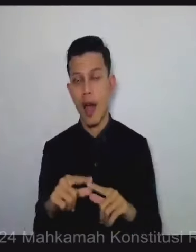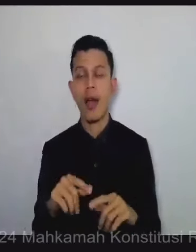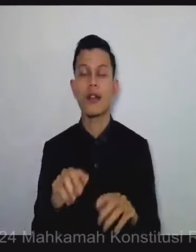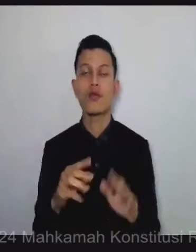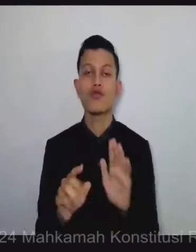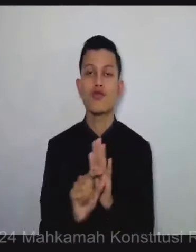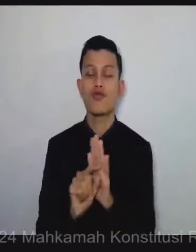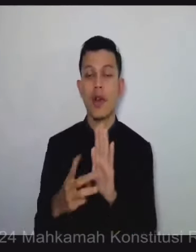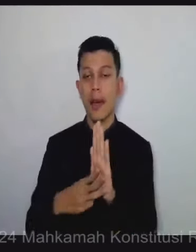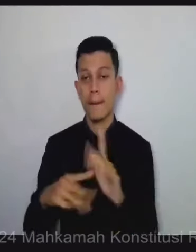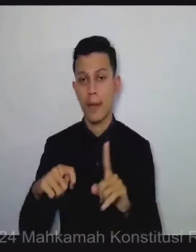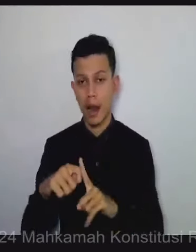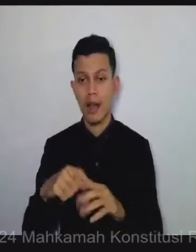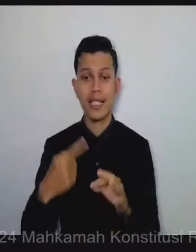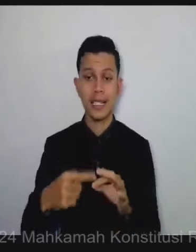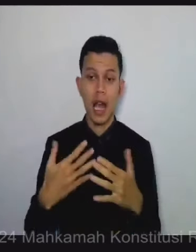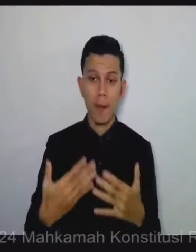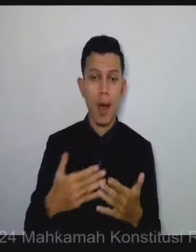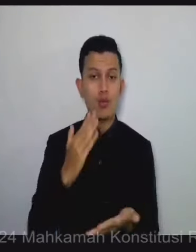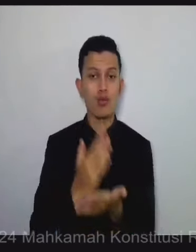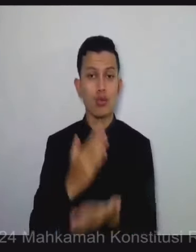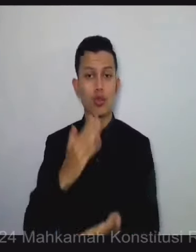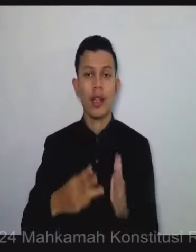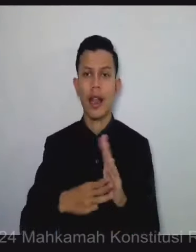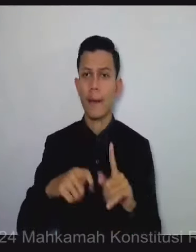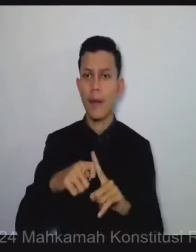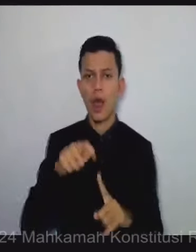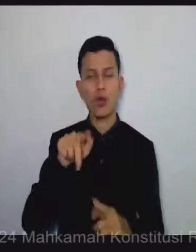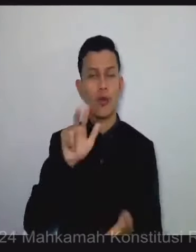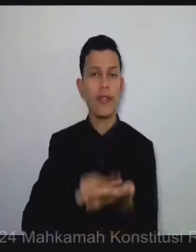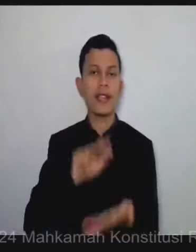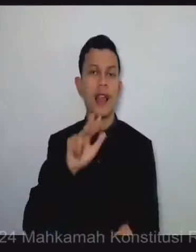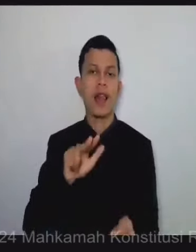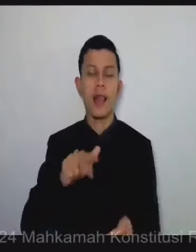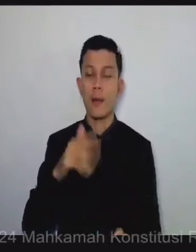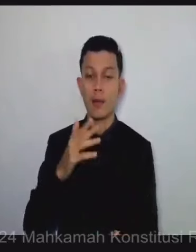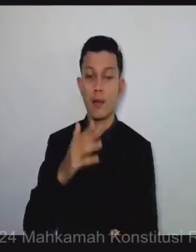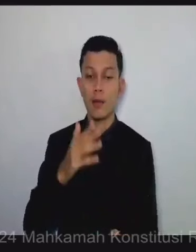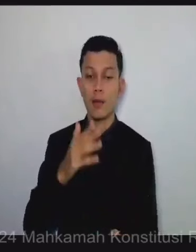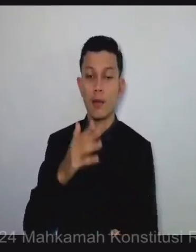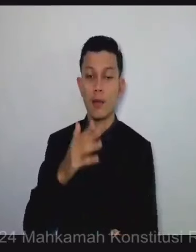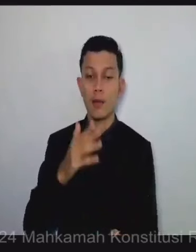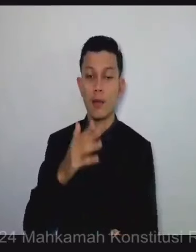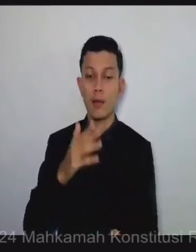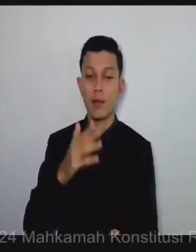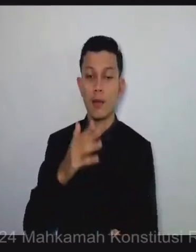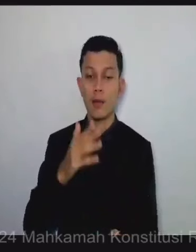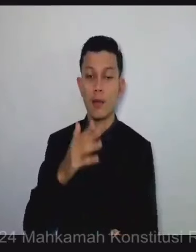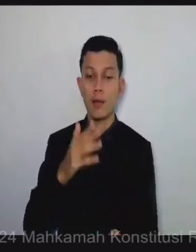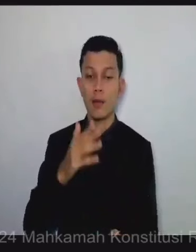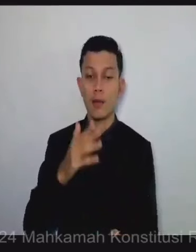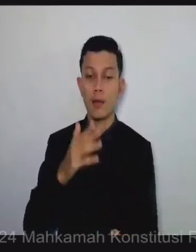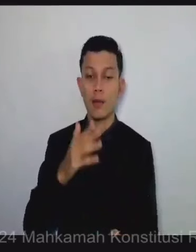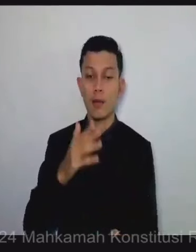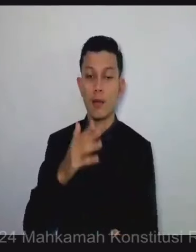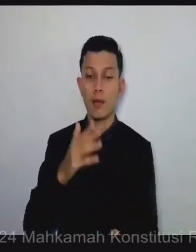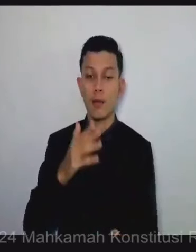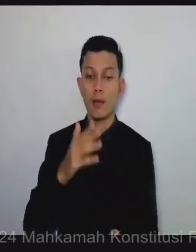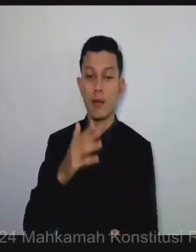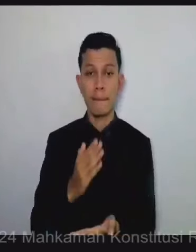pada pocokoknya menyatakan putusan MK bersifat final yaitu putusan Mahkamah Konstitusi langsung memperolehi kekuatan hukum tetap sejak